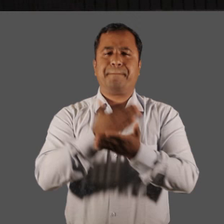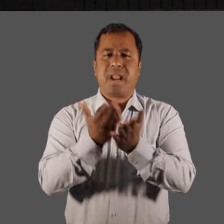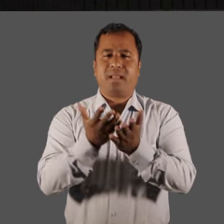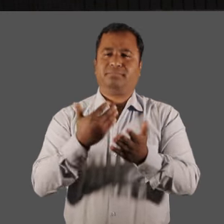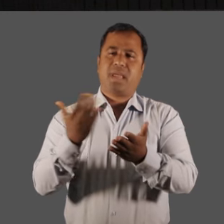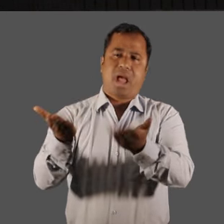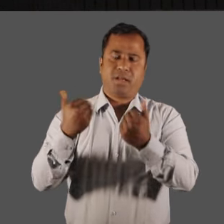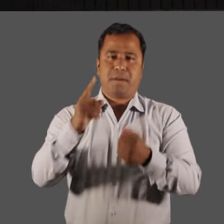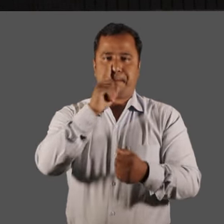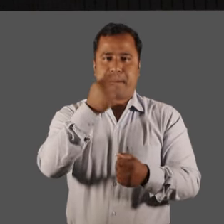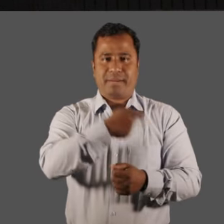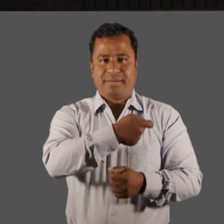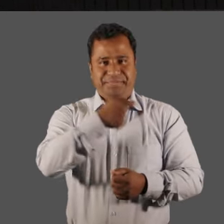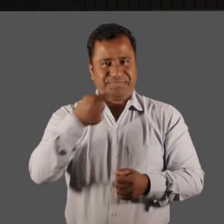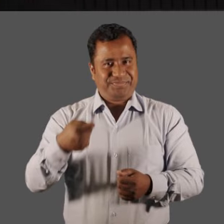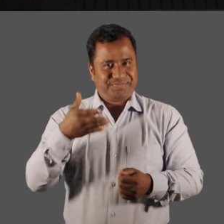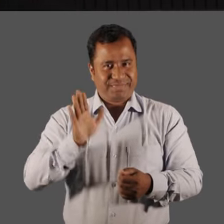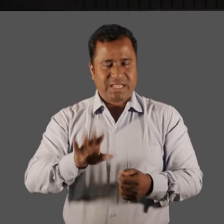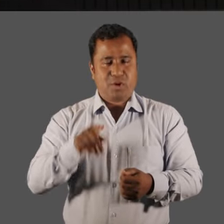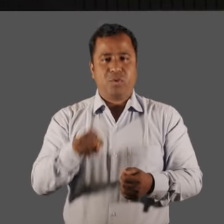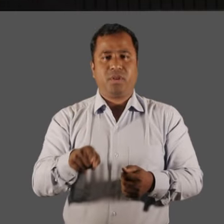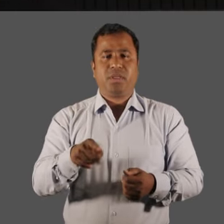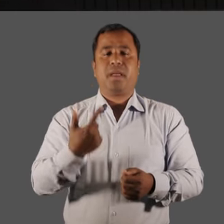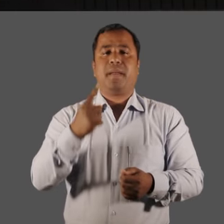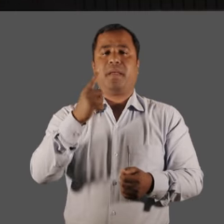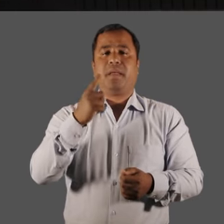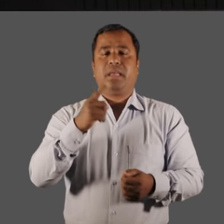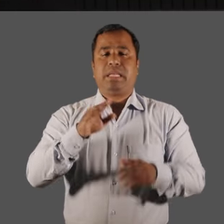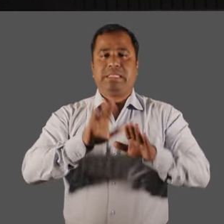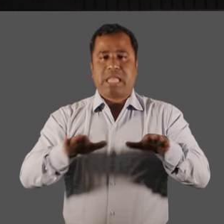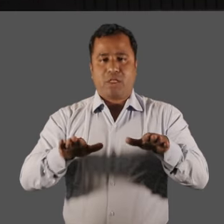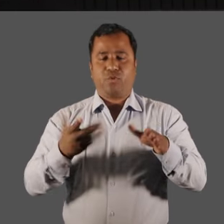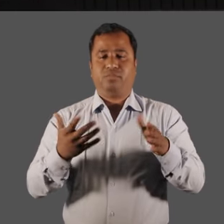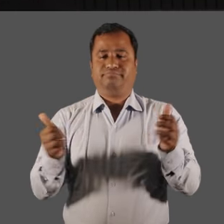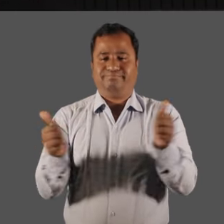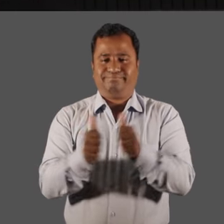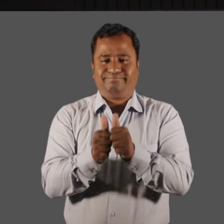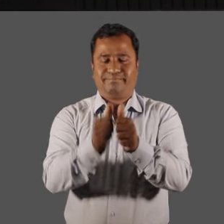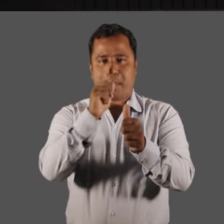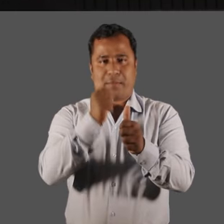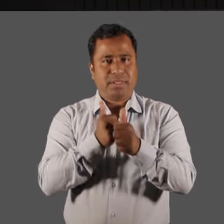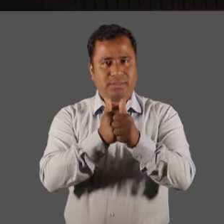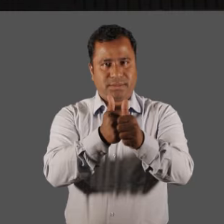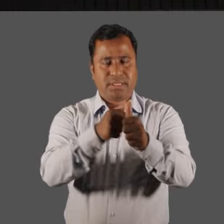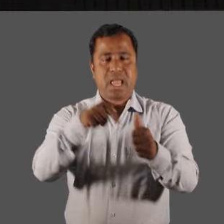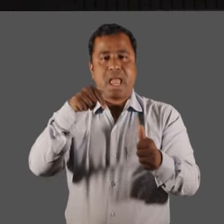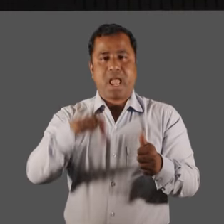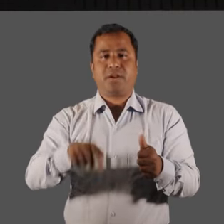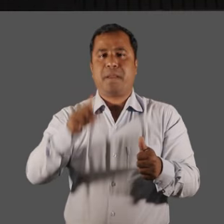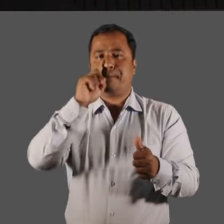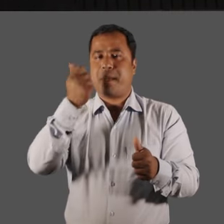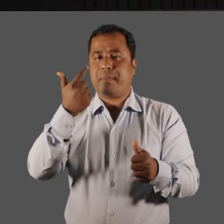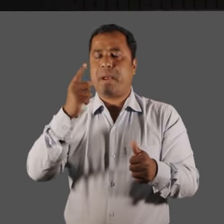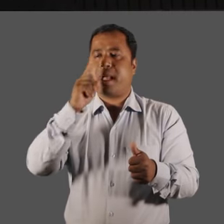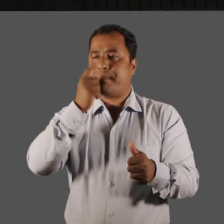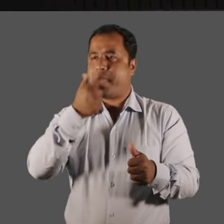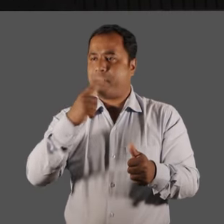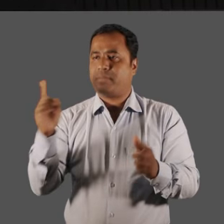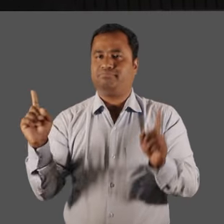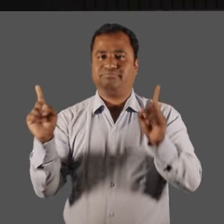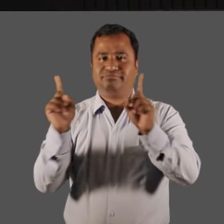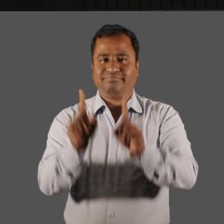হুম। প্যারেন্টসরা যখন আসতো তখন আসলে একজন প্যারেন্টসের সাথে আরেকজন প্যারেন্টস এক ধরনের কথা হতো, একটা ওইখানেও এক ধরনের একটা পরিবেশ